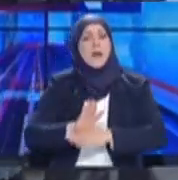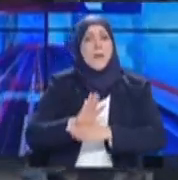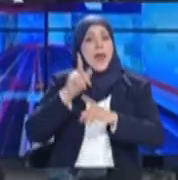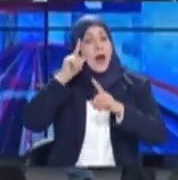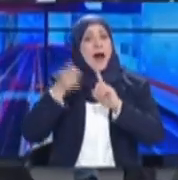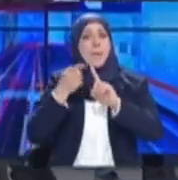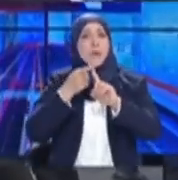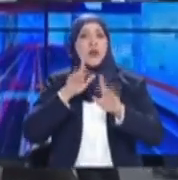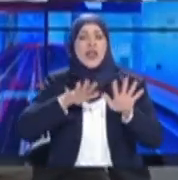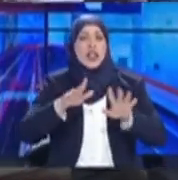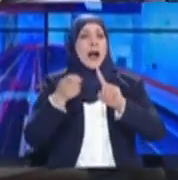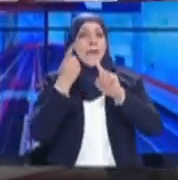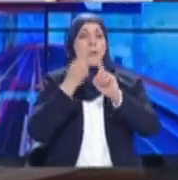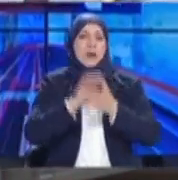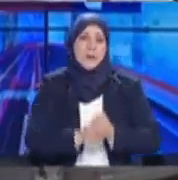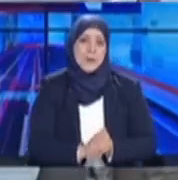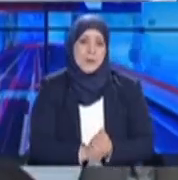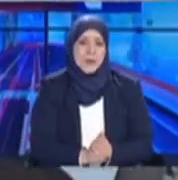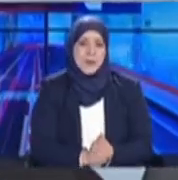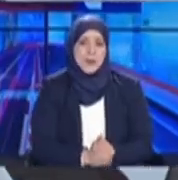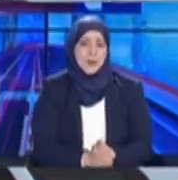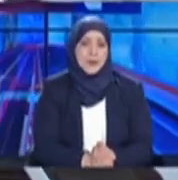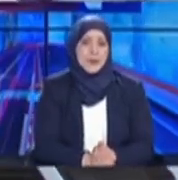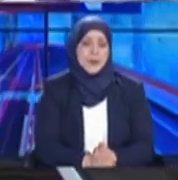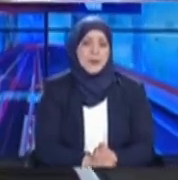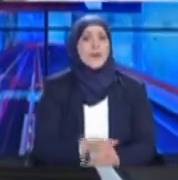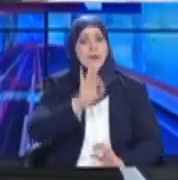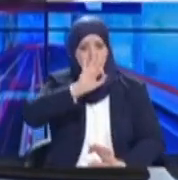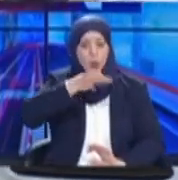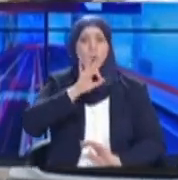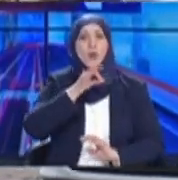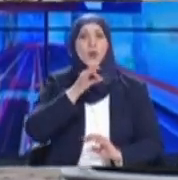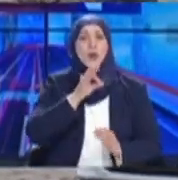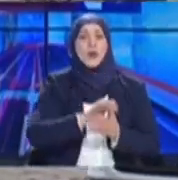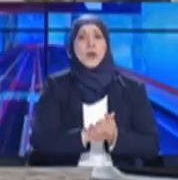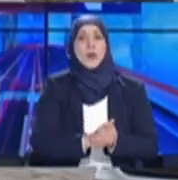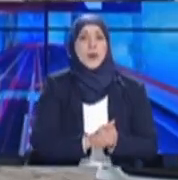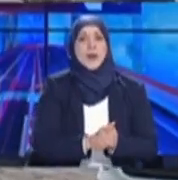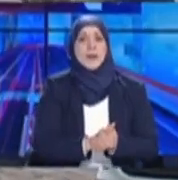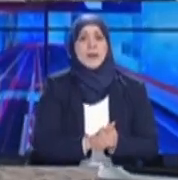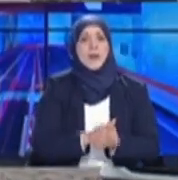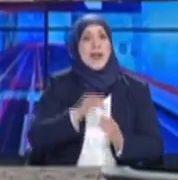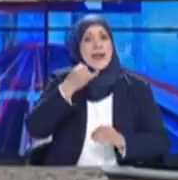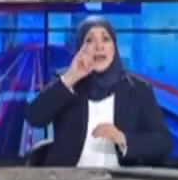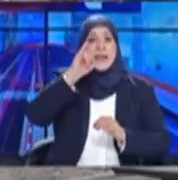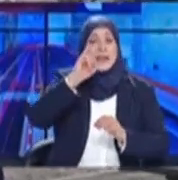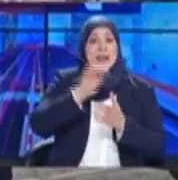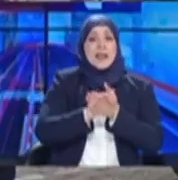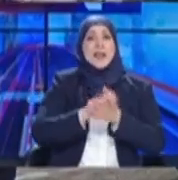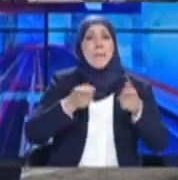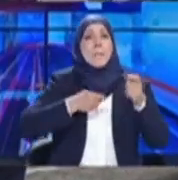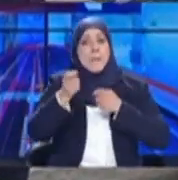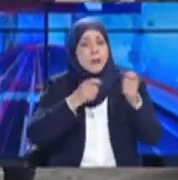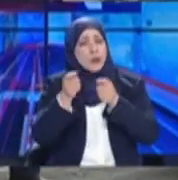مش مش من اليوم اه الوكيل بطبيعه يسمح السيد مدير مديريه